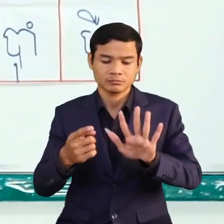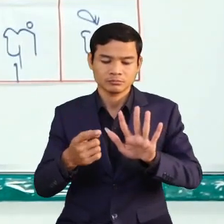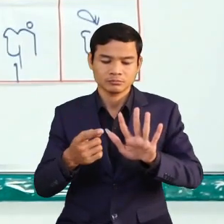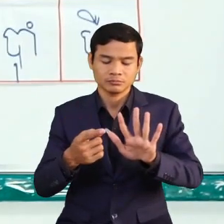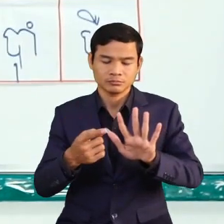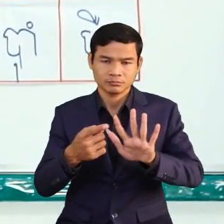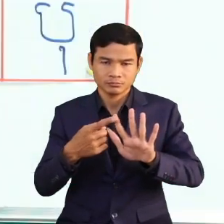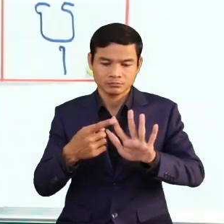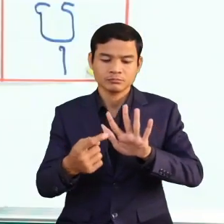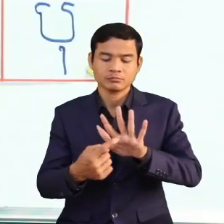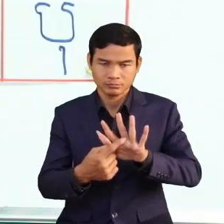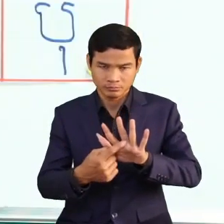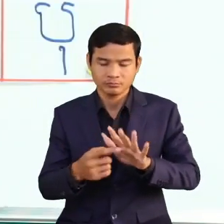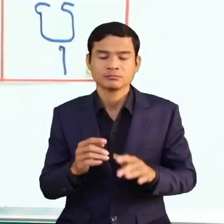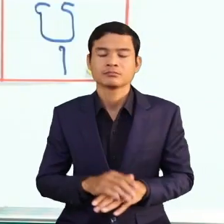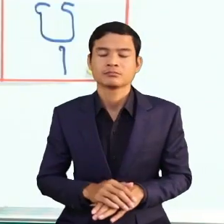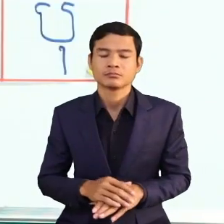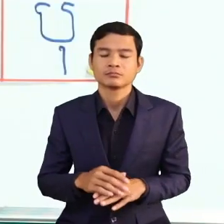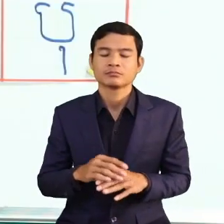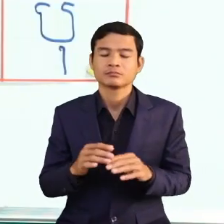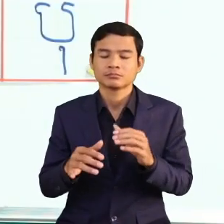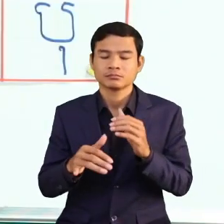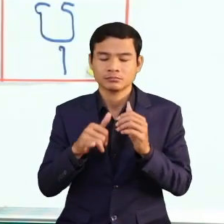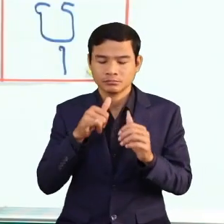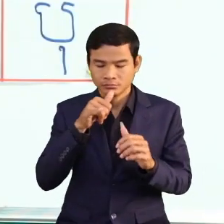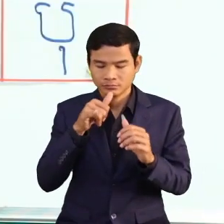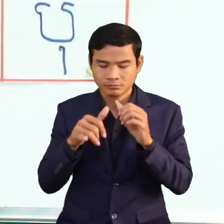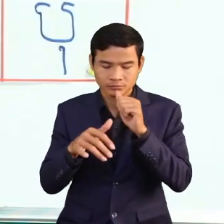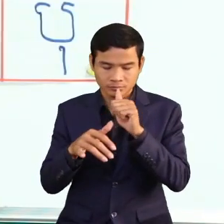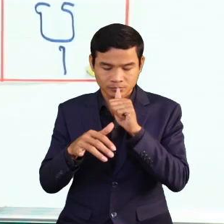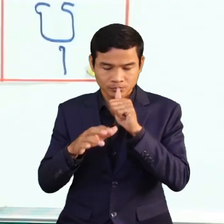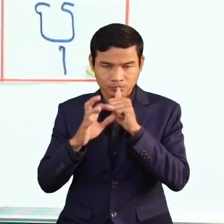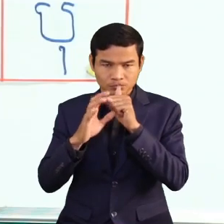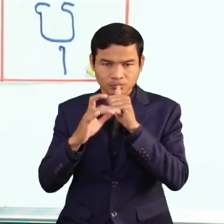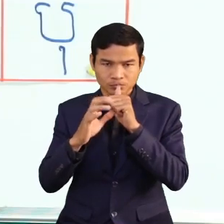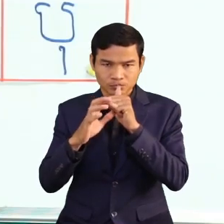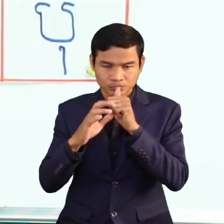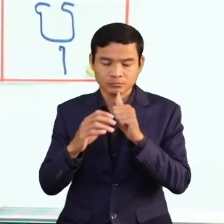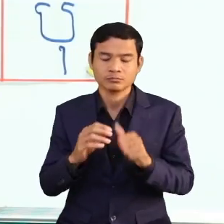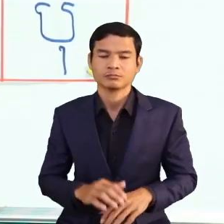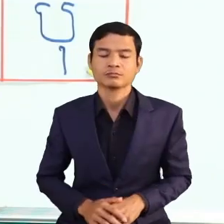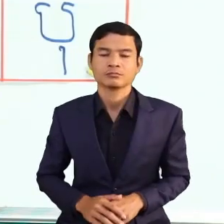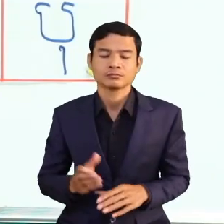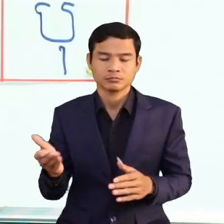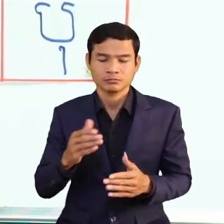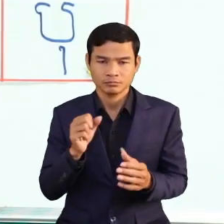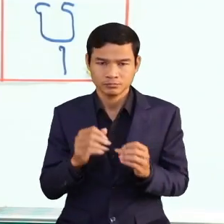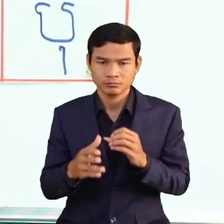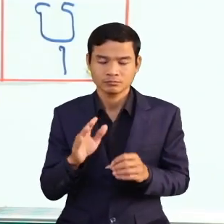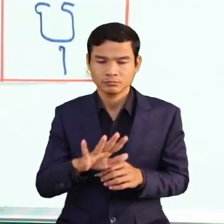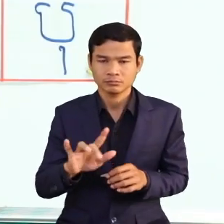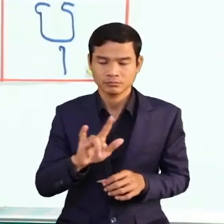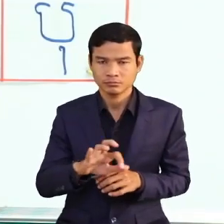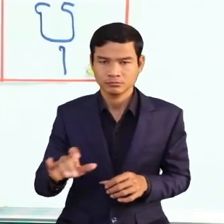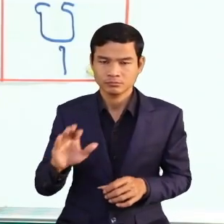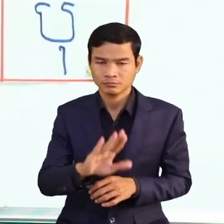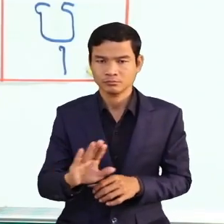ប៉ៃចាតោះចំពោះព្យាងបន្តបន្ទាប់កូនចាប់ផ្ដើមប្រកបដោយខ្លួនឯងចាប់ផ្ដើមប្រក